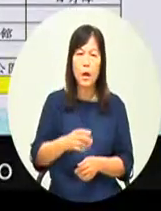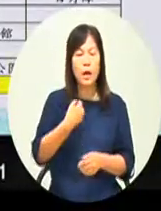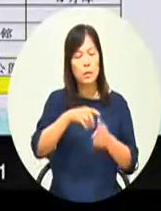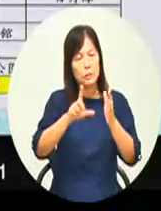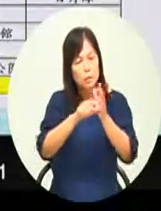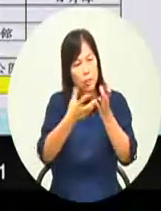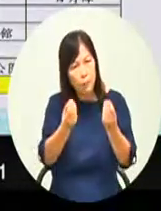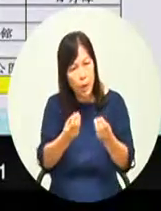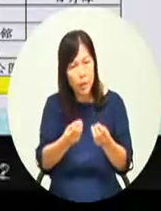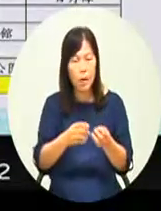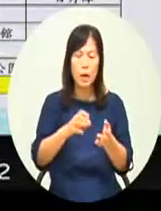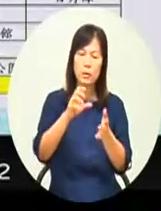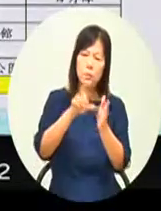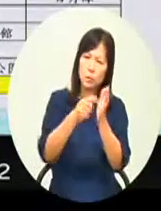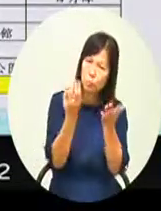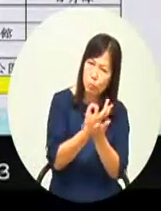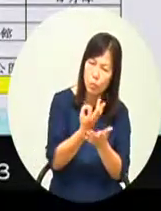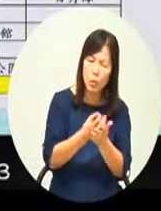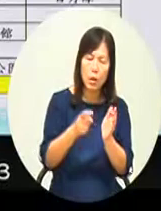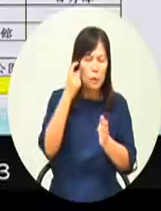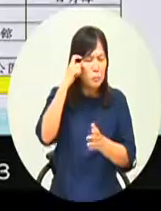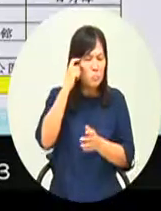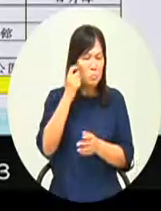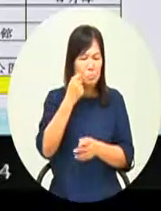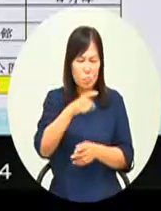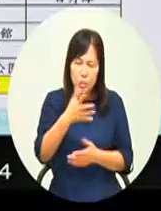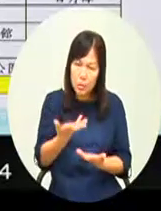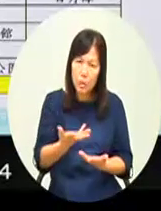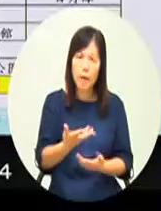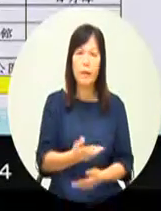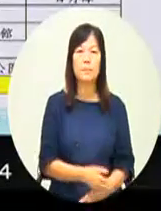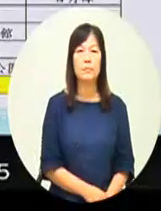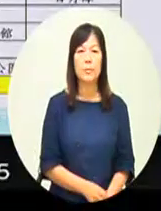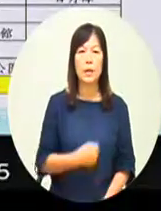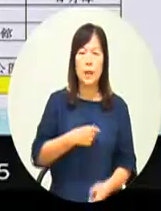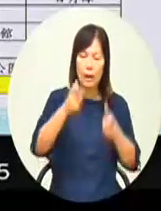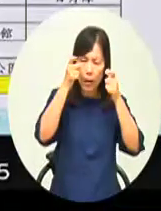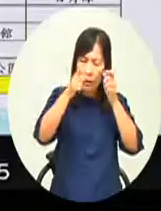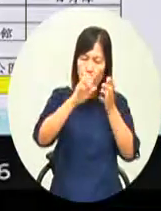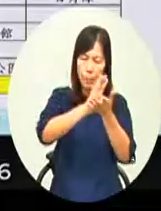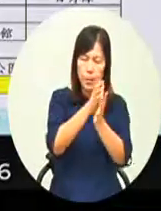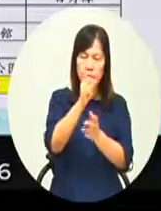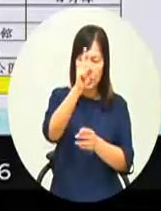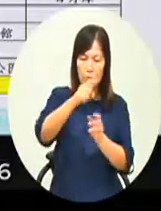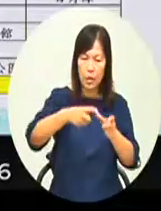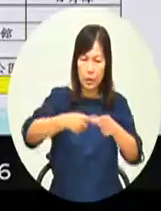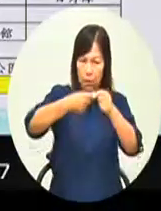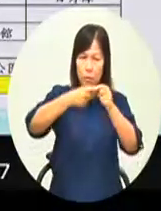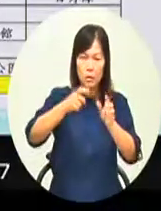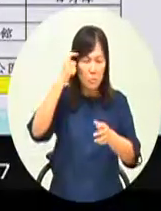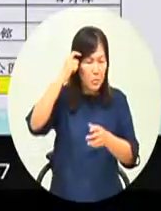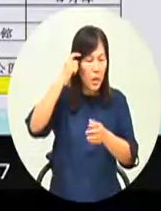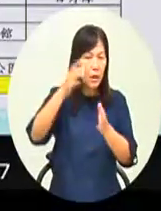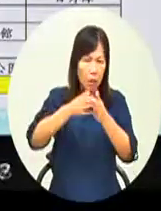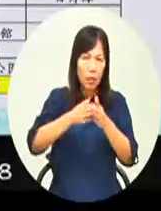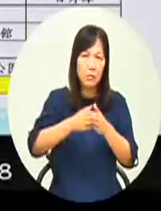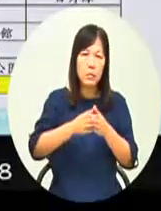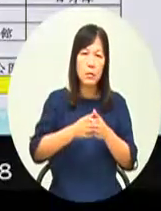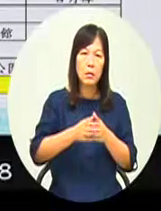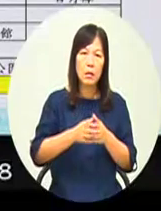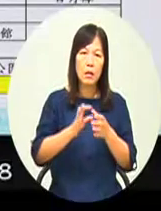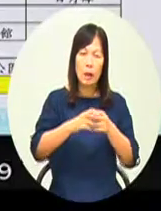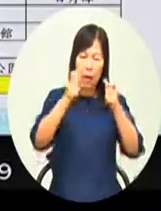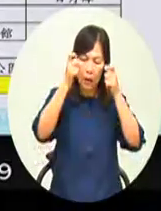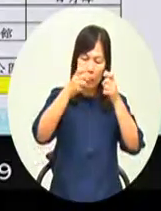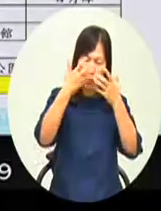来时间不够还是不爱来。好，那为什么没有把高雄列为首选的对象，而且高雄现在其实